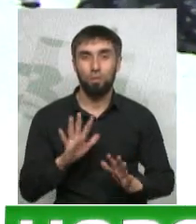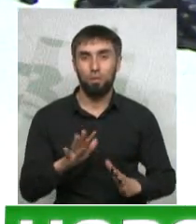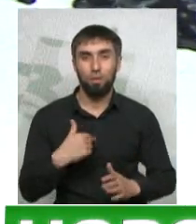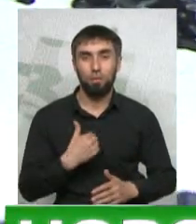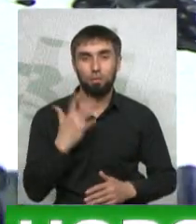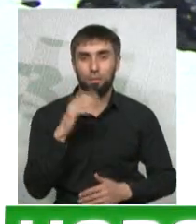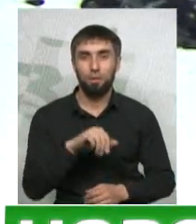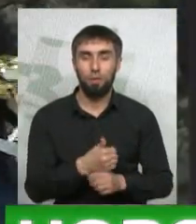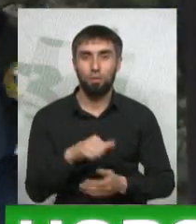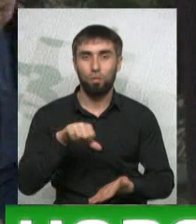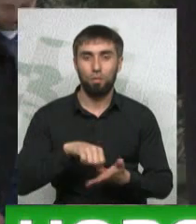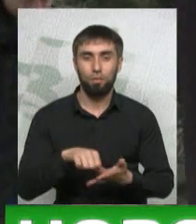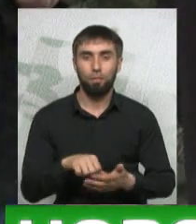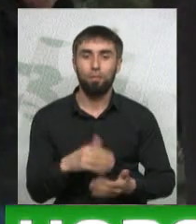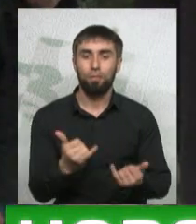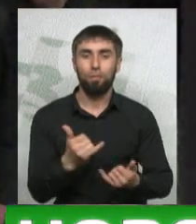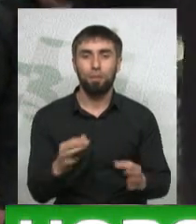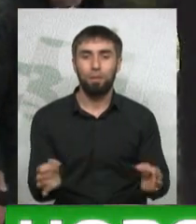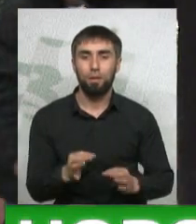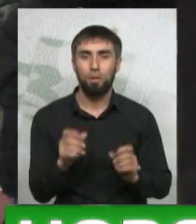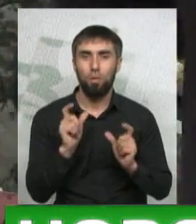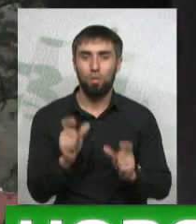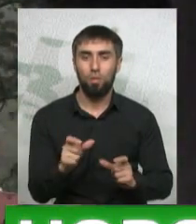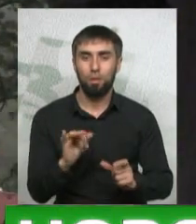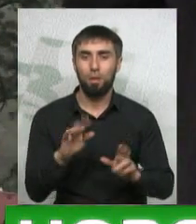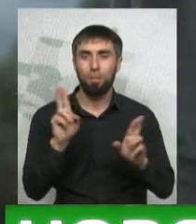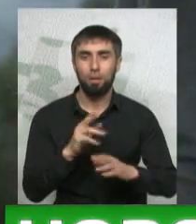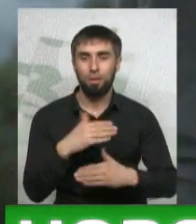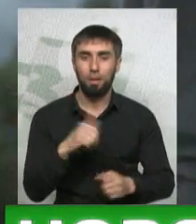участие это самое было сегодня никаких ограничений